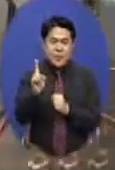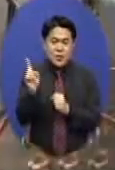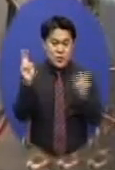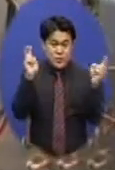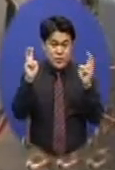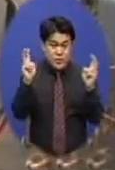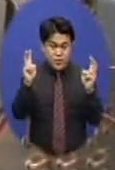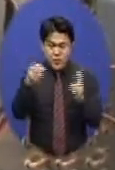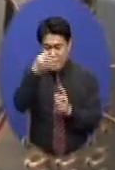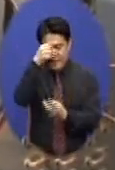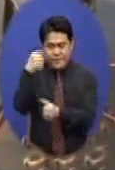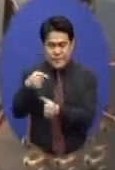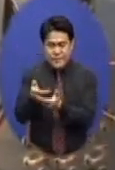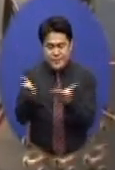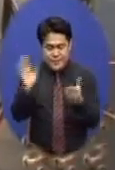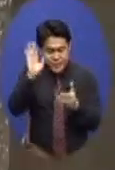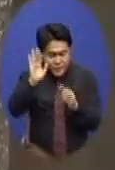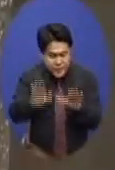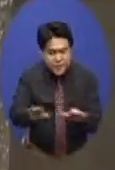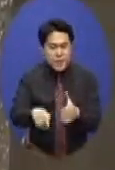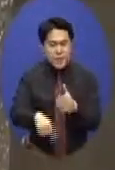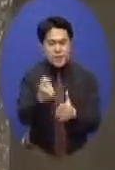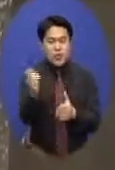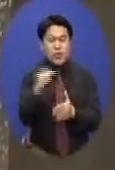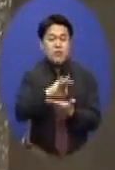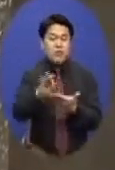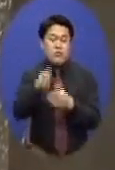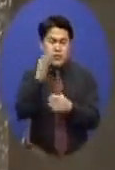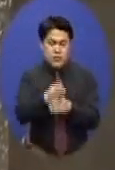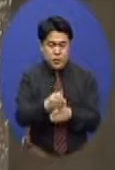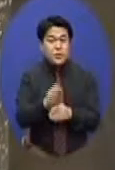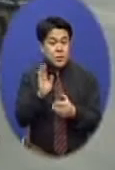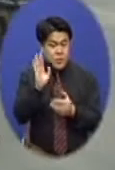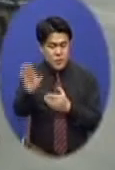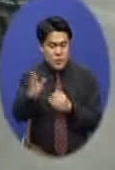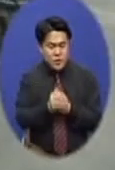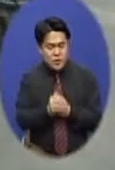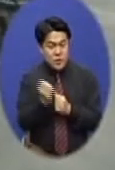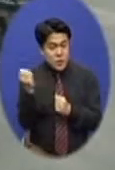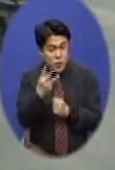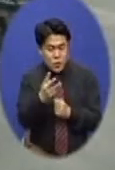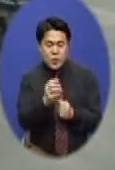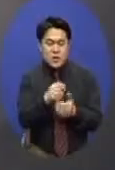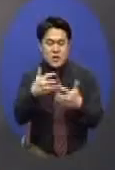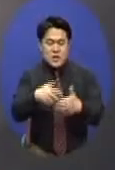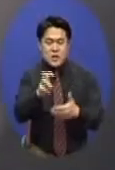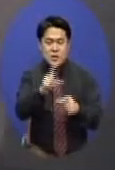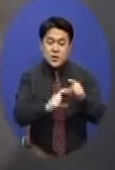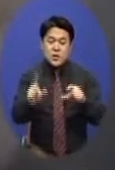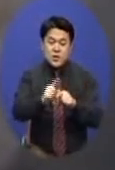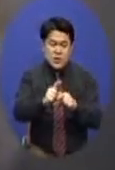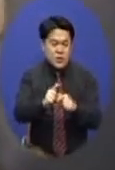이전에 160여 대가 보급돼 사용되고 있으며 이번 기술 이전을 통해 약 30대가 추가로 보급될